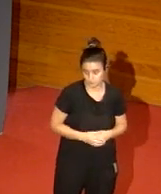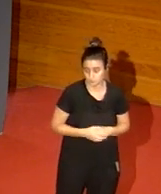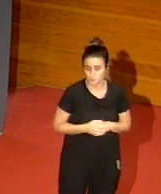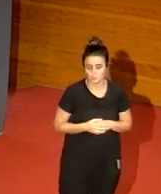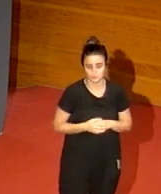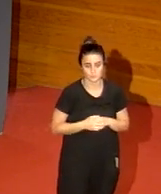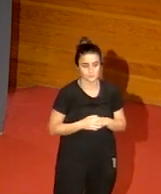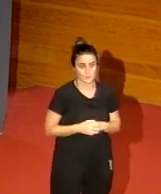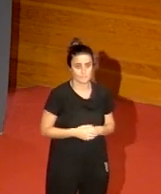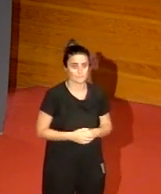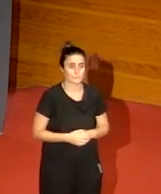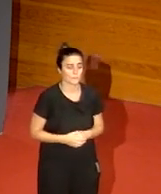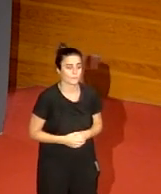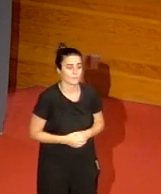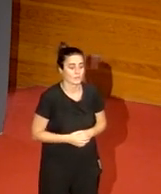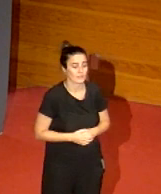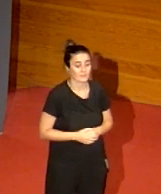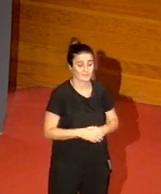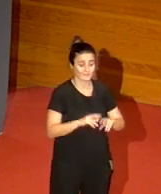kontatzeko modu berriak,